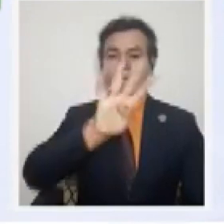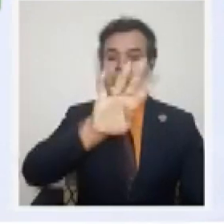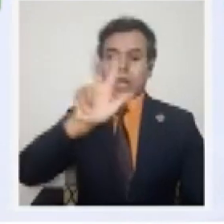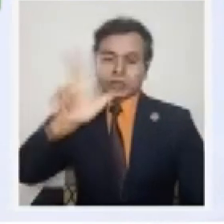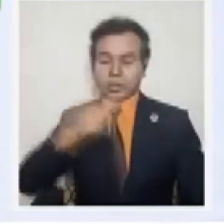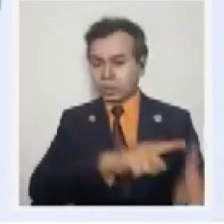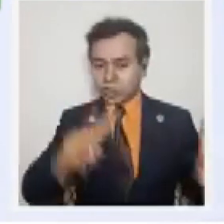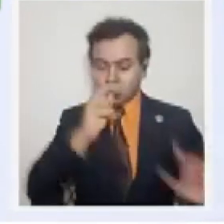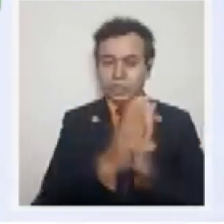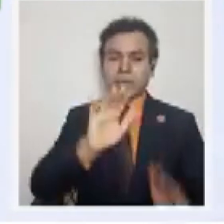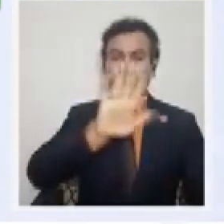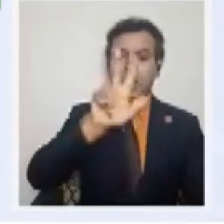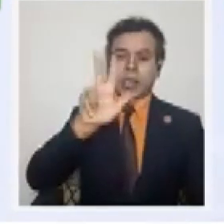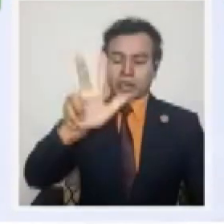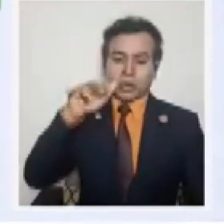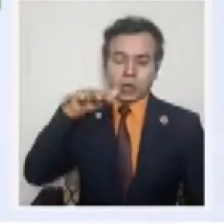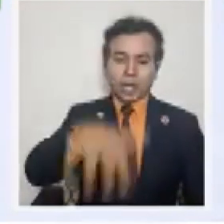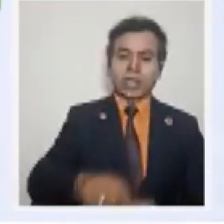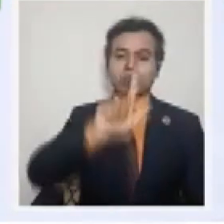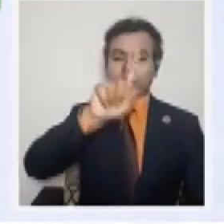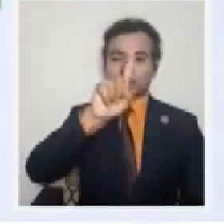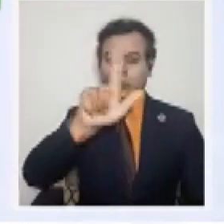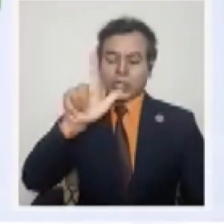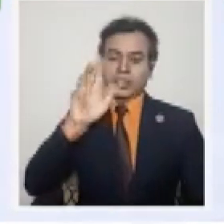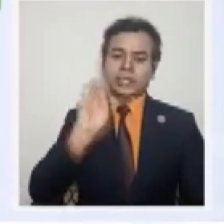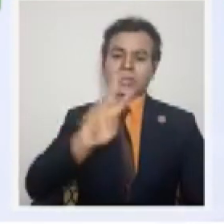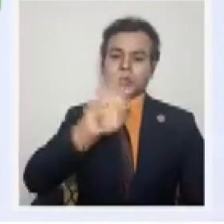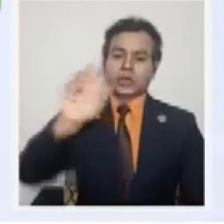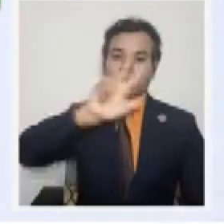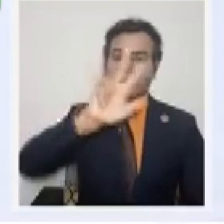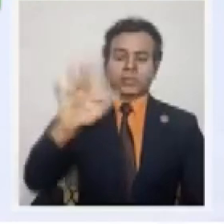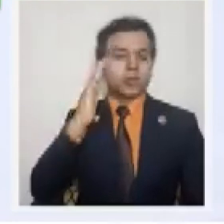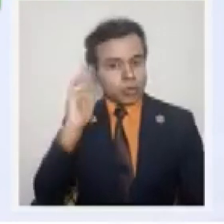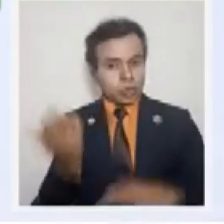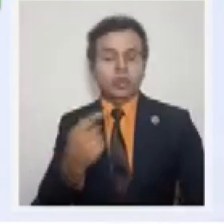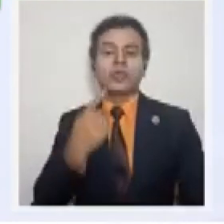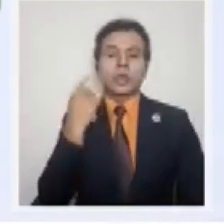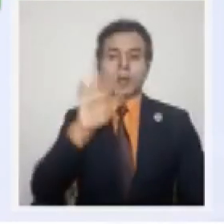বিশ্ব পরিস্থিতি, 24 ঘন্টায় 1,16,048 জন শনাক্ত হয়েছেন, এ পর্যন্ত